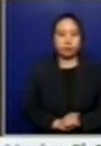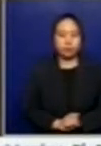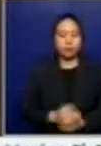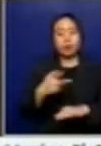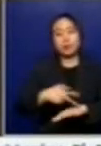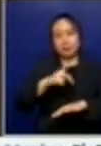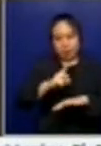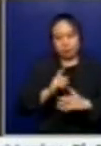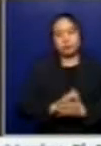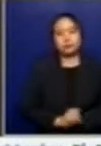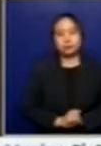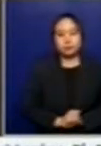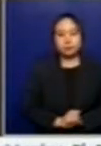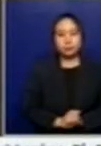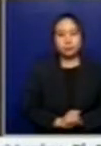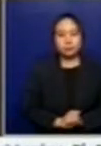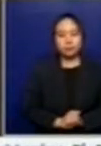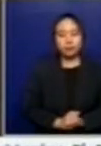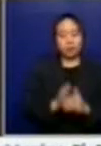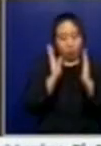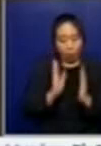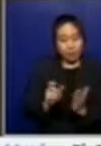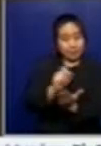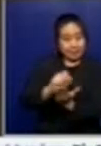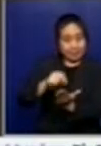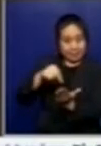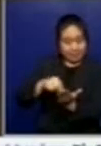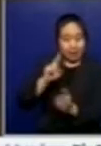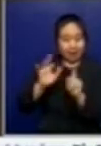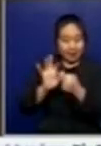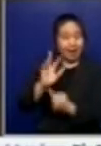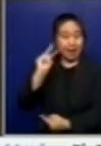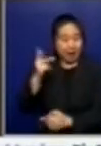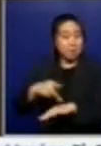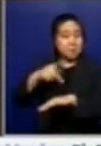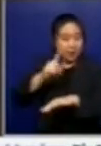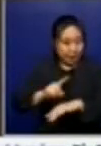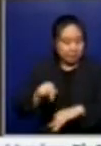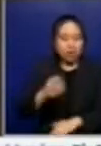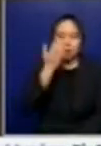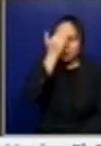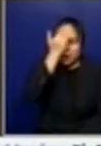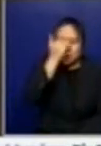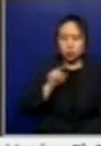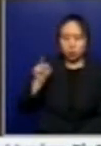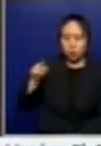านครับผู้ร่างเนี่ยประธานที่ร่างเนี่ยครับทำไมต้องยอมให้คุณประ